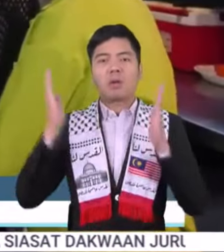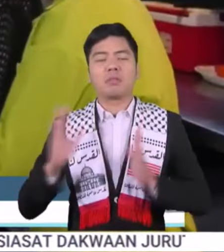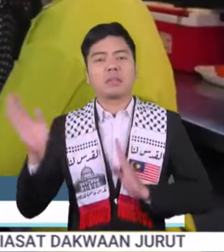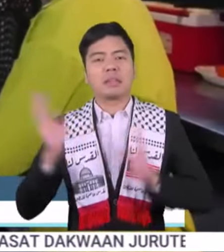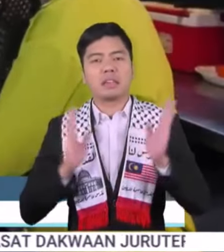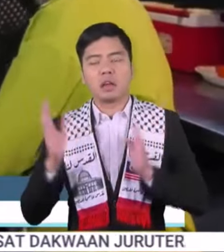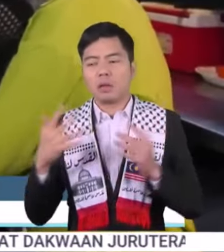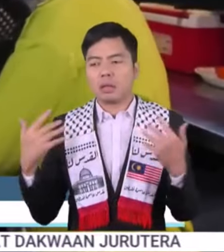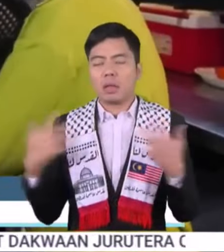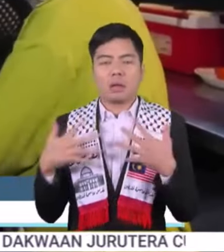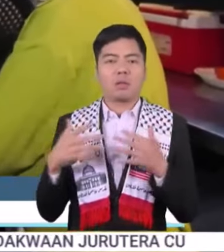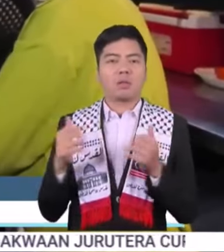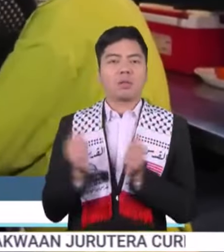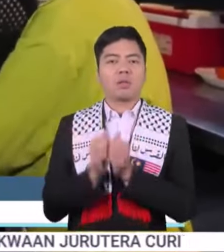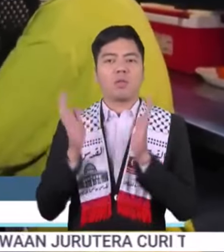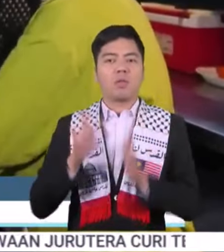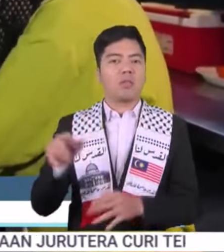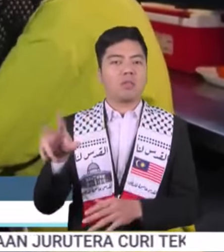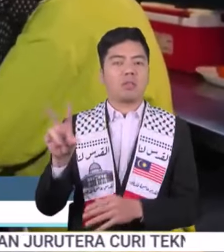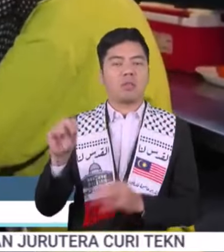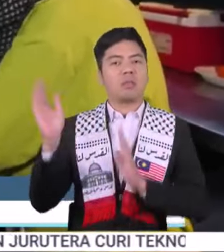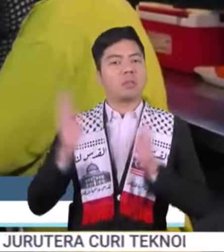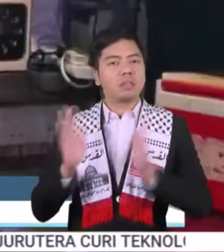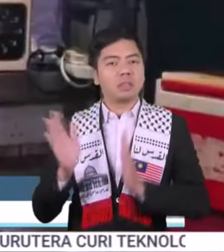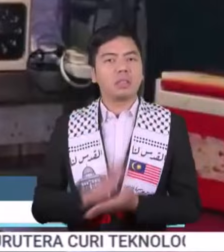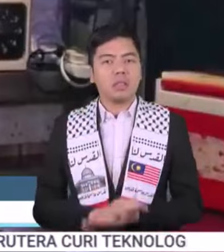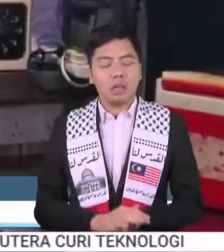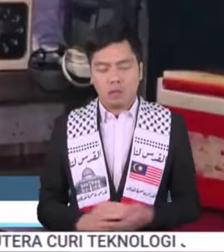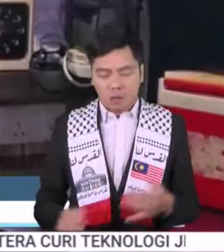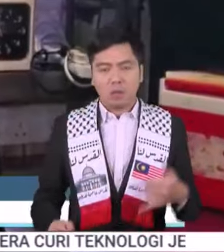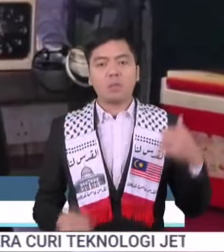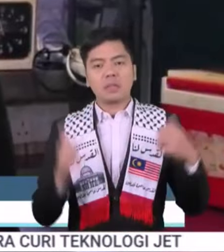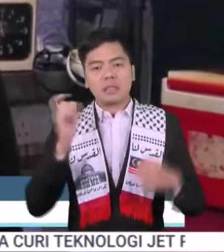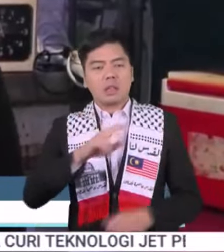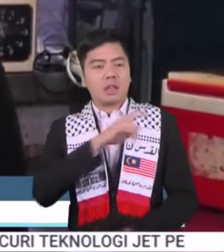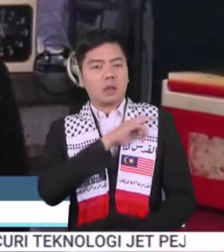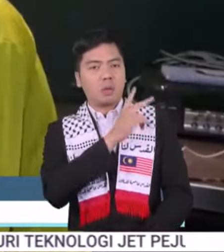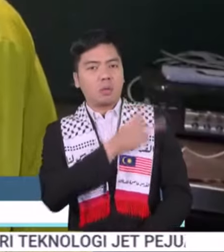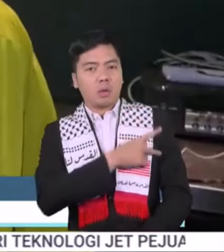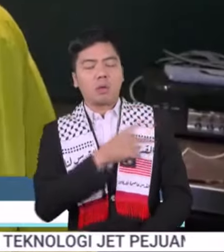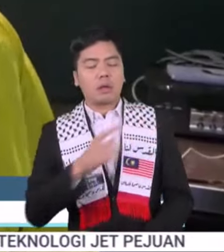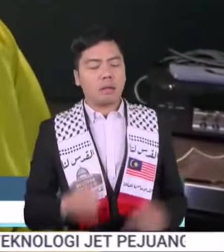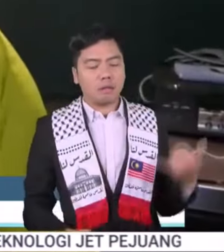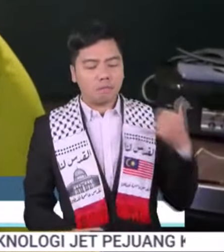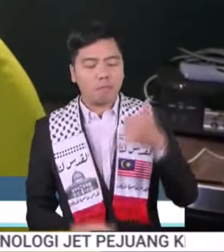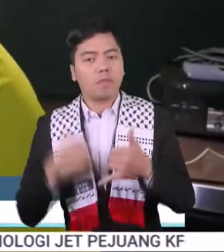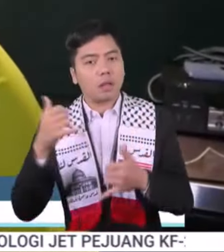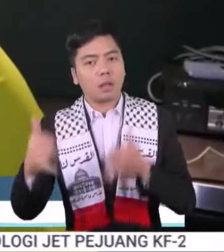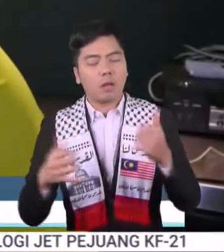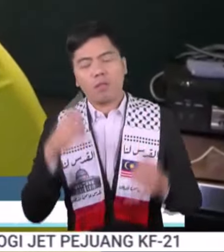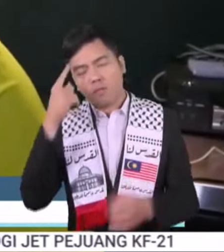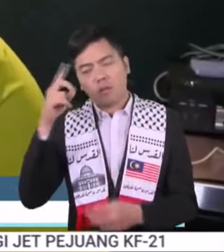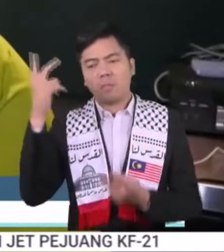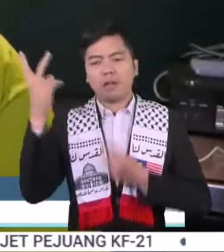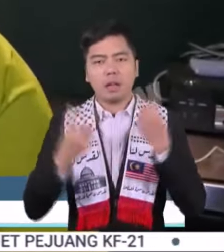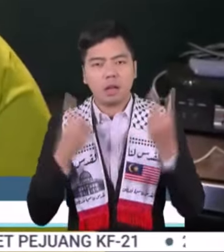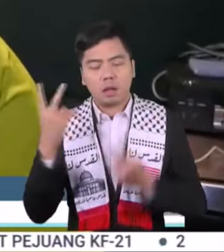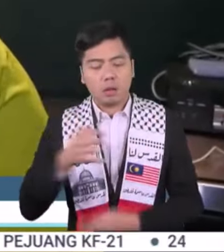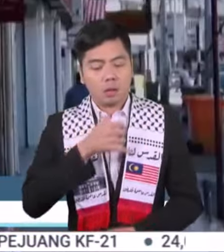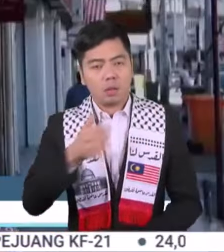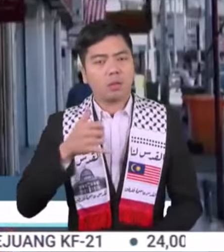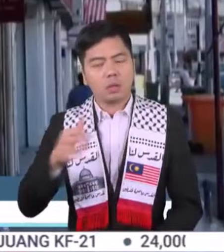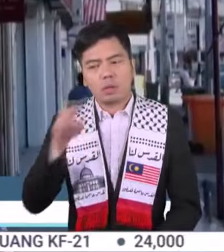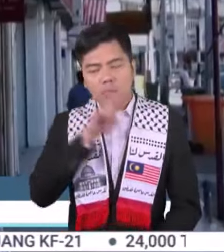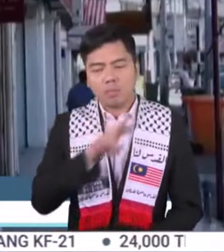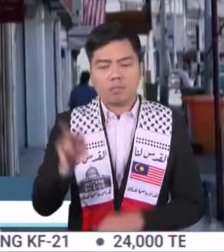warga asing. So kita nak PBT mainkan peranan. Turun padang tiap-tiap hari. Hantar orang, hantar dia punya pegawai-pegawai dia ke penguat kuasa